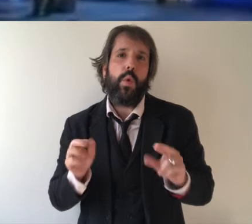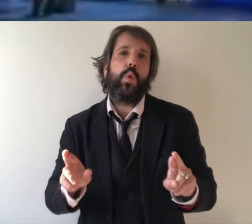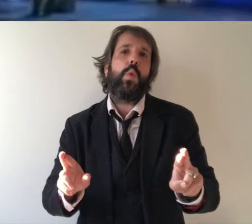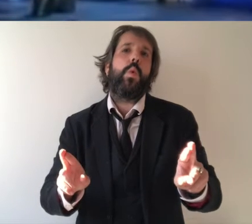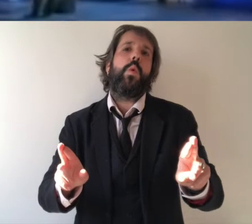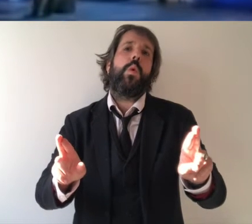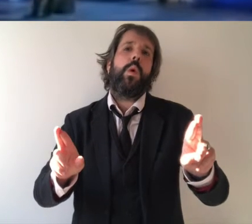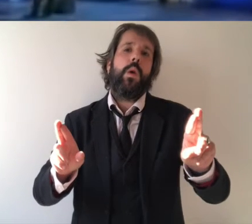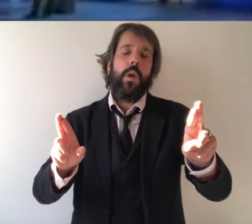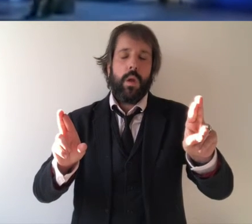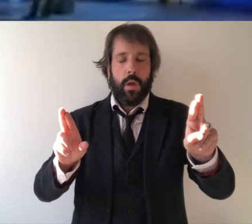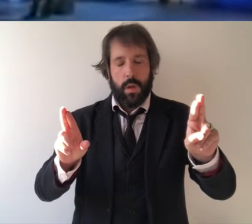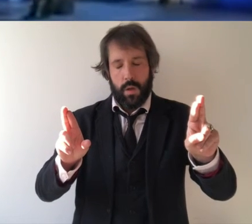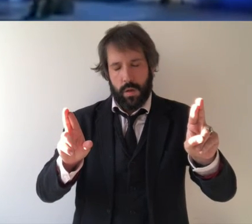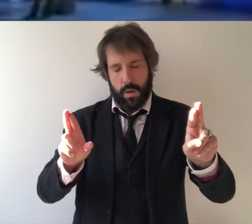pure,